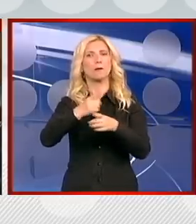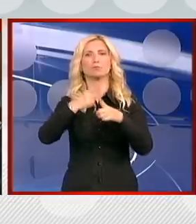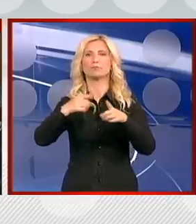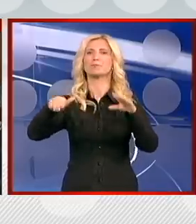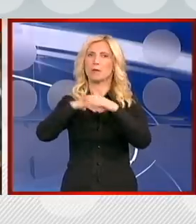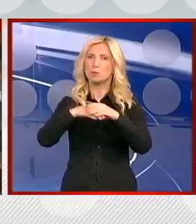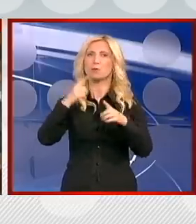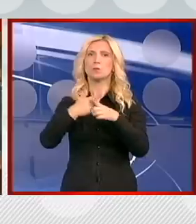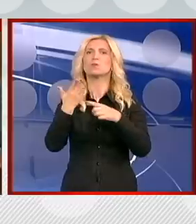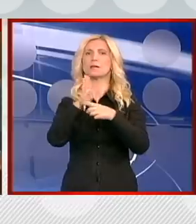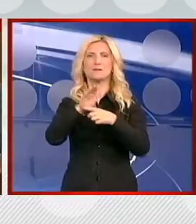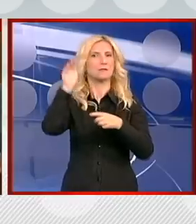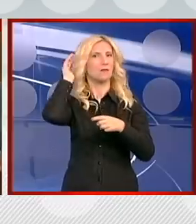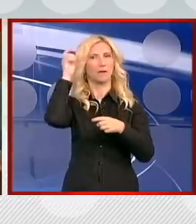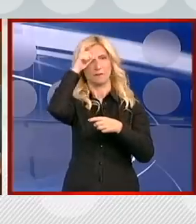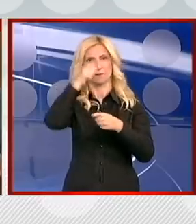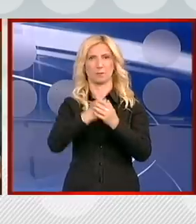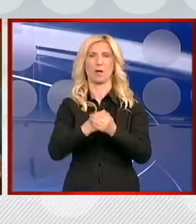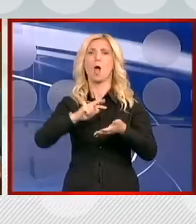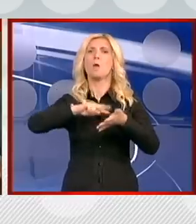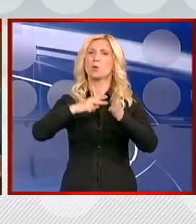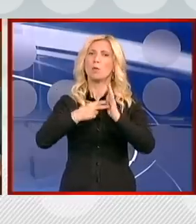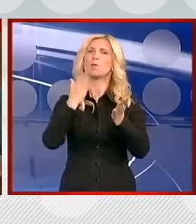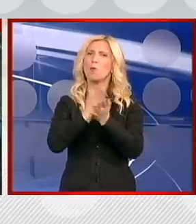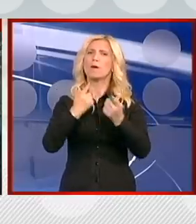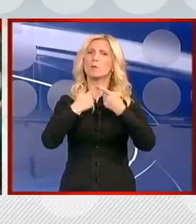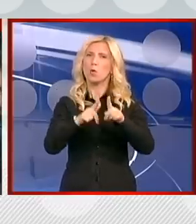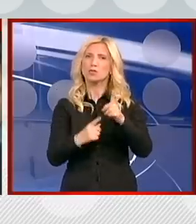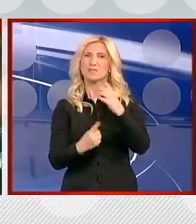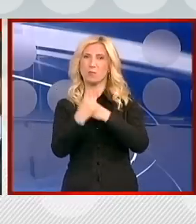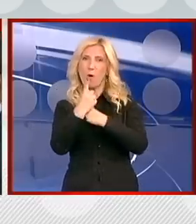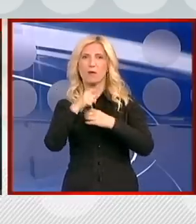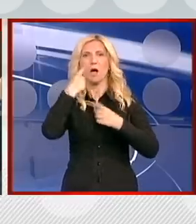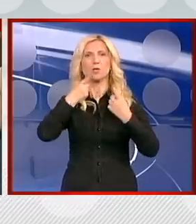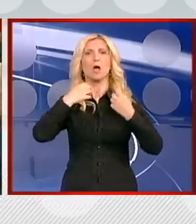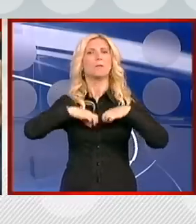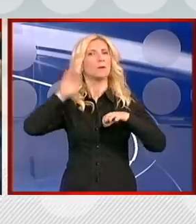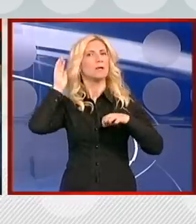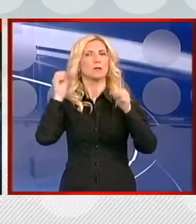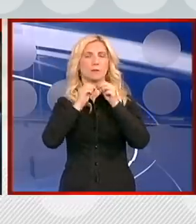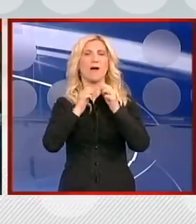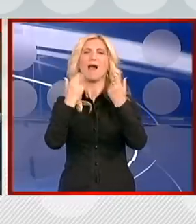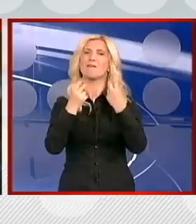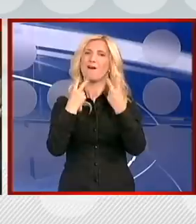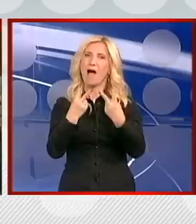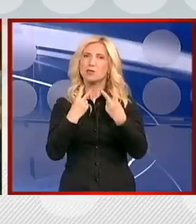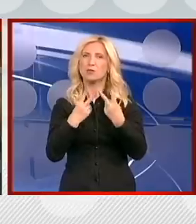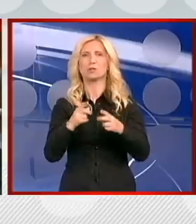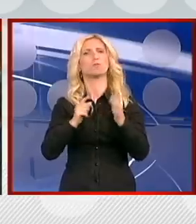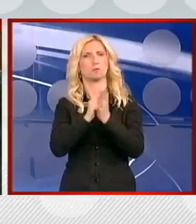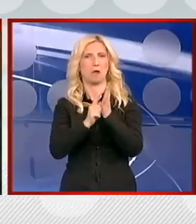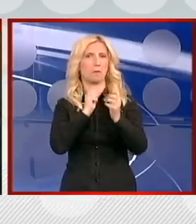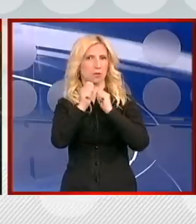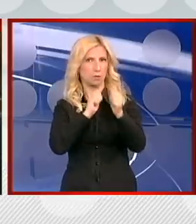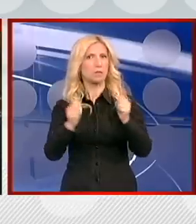zaposlenih i predstavnika vlade Srbije. Problem uvek može da iskrsne, kaže premijerka Brnabić, ali je važno da se na vreme